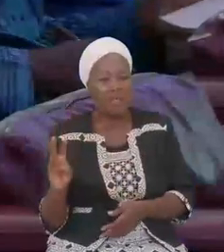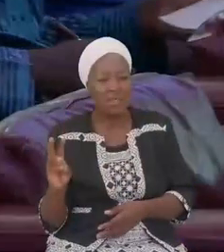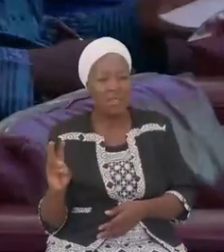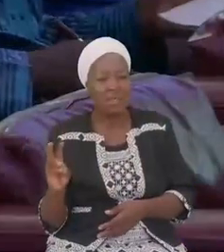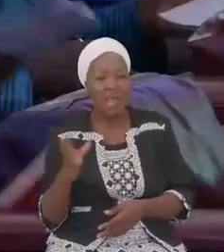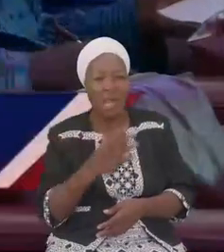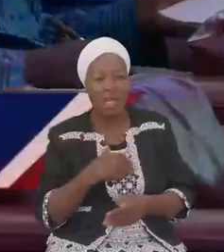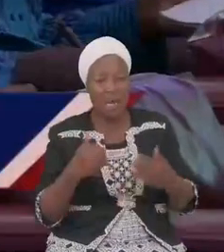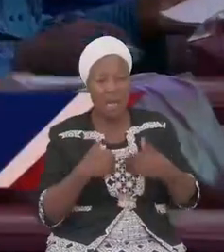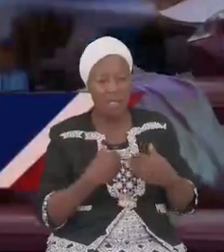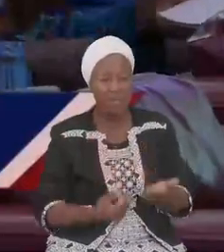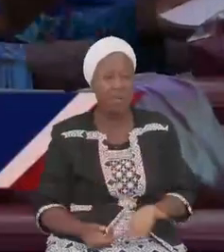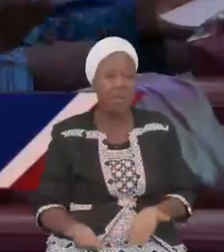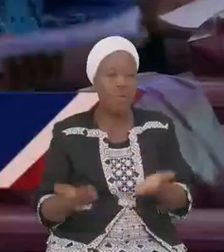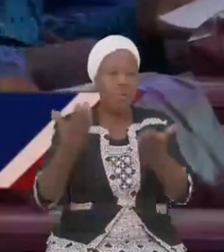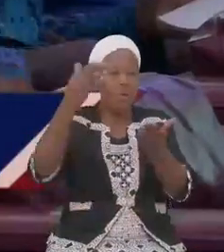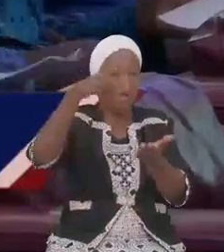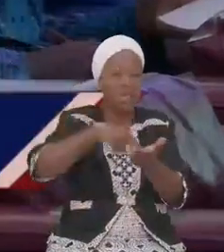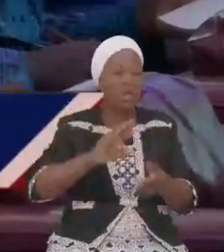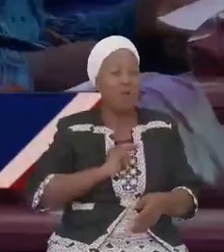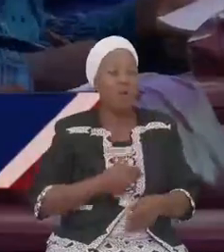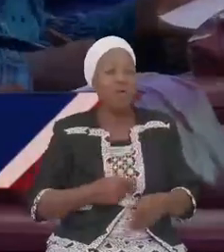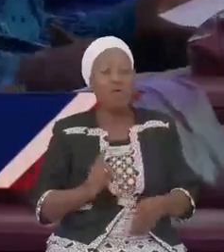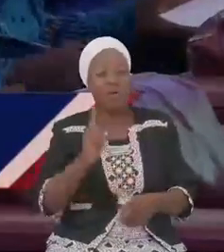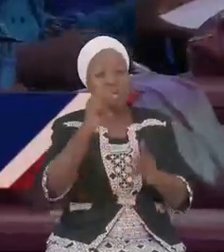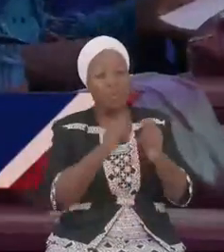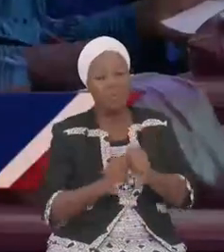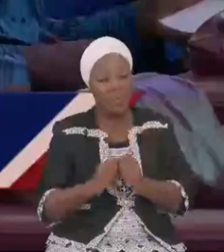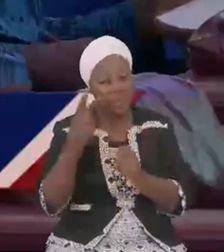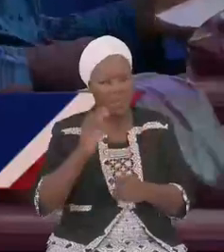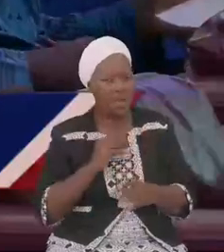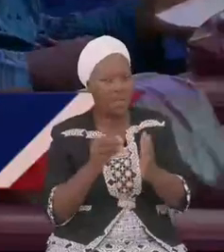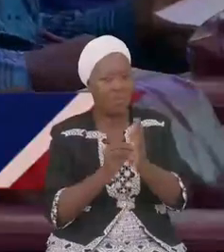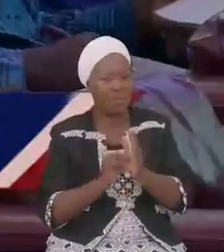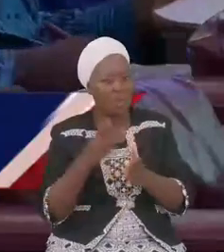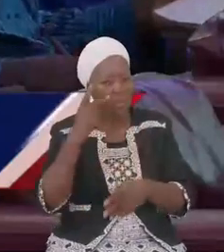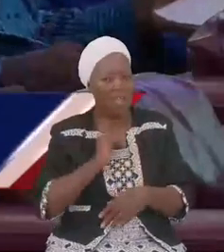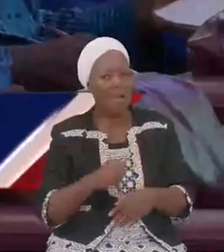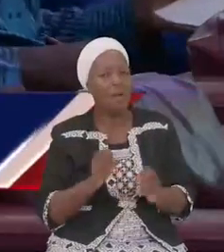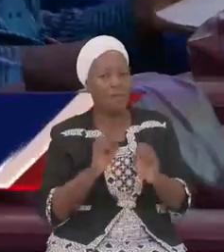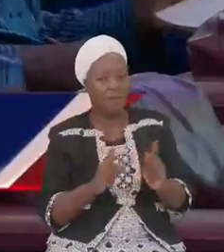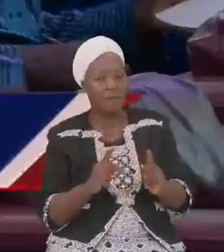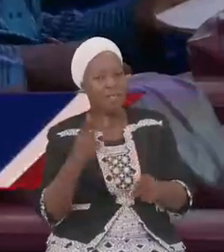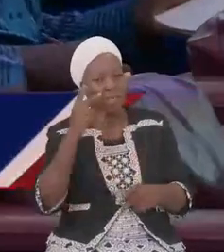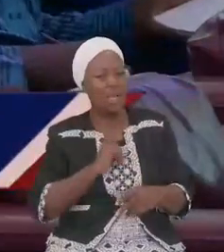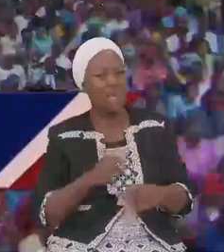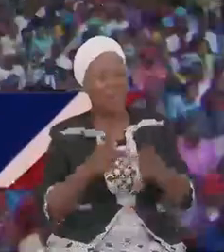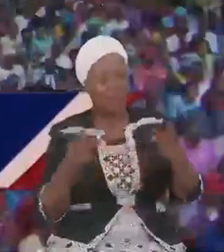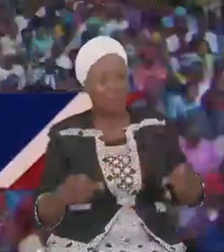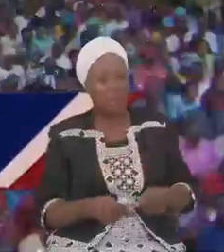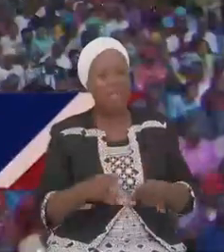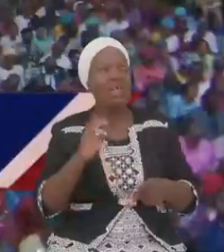2, 6. Il nous a ressuscités ensemble. Voici notre position, notre